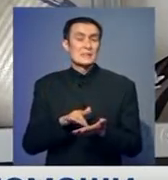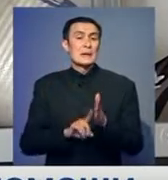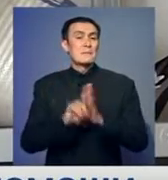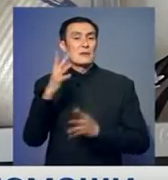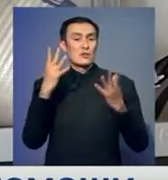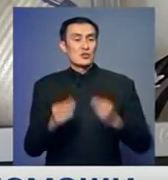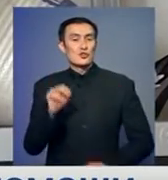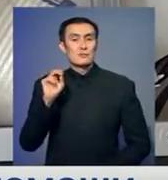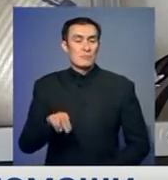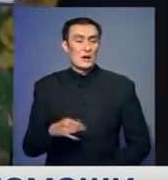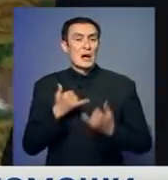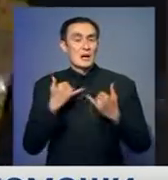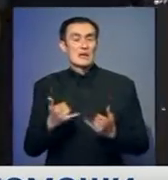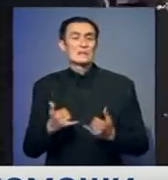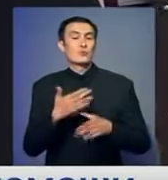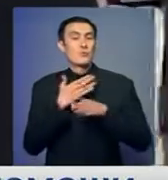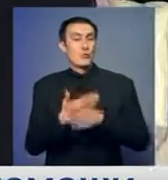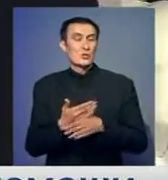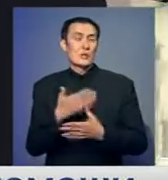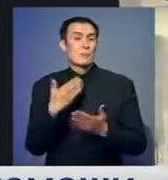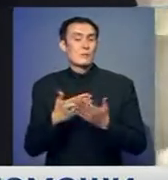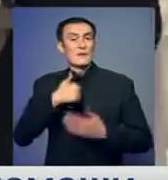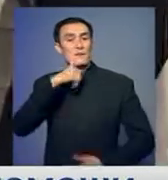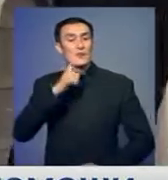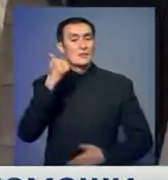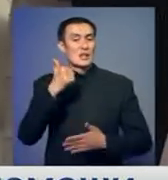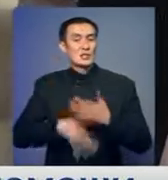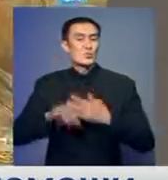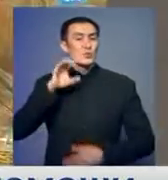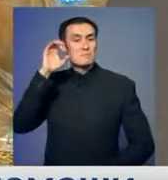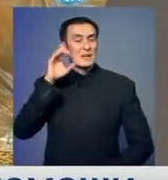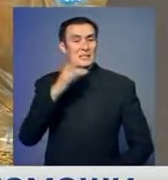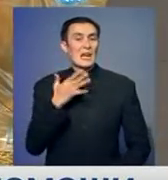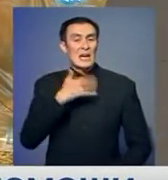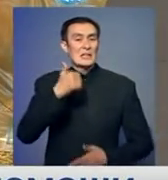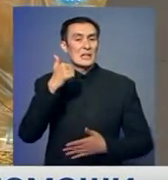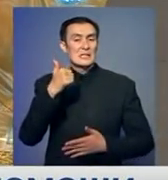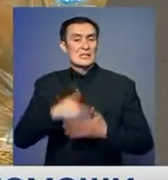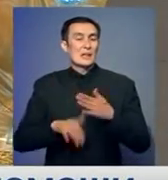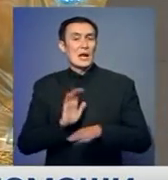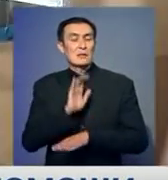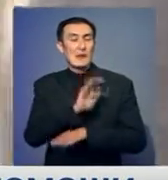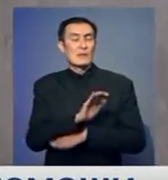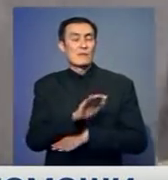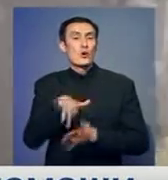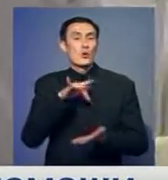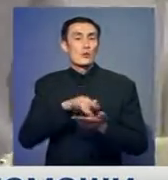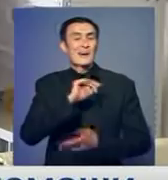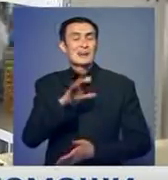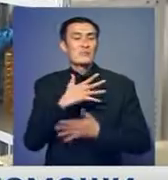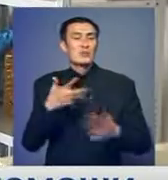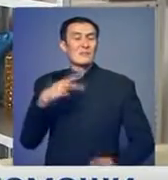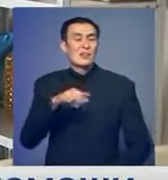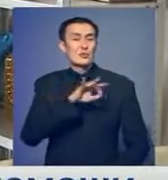первых же дней ЧП оказывают всестороннюю помощь. Вот, к слову, вчера столичный узбекский этноцентр отправил в Арысь свыше 20